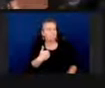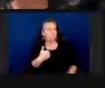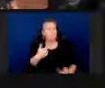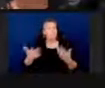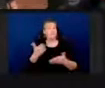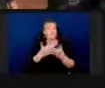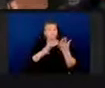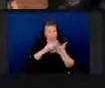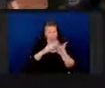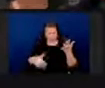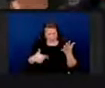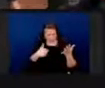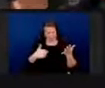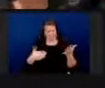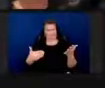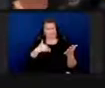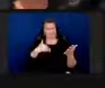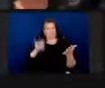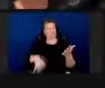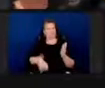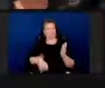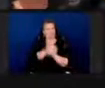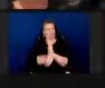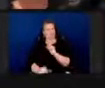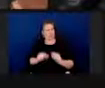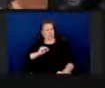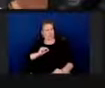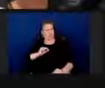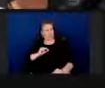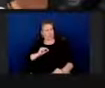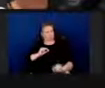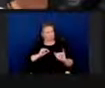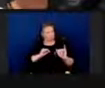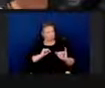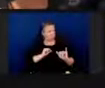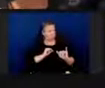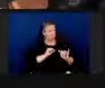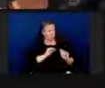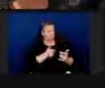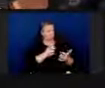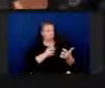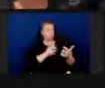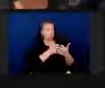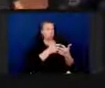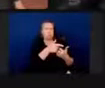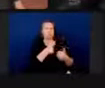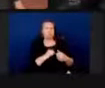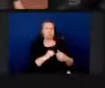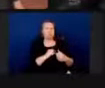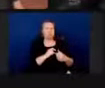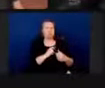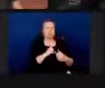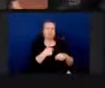ونقدم لهم طبعا حزمة من المهارات المختلفة التي تهمهم